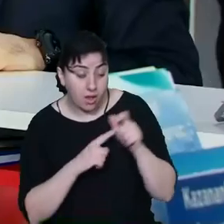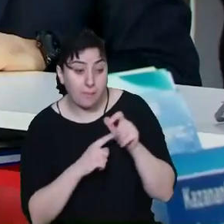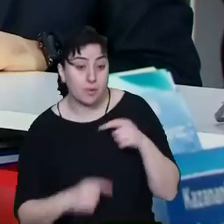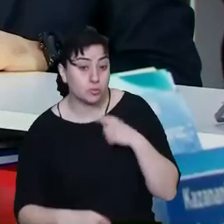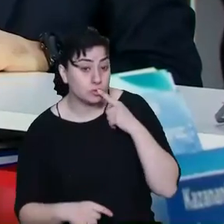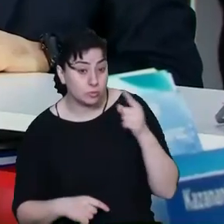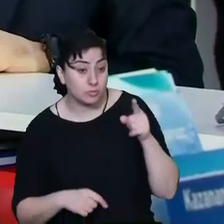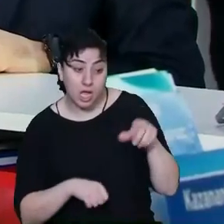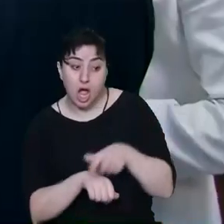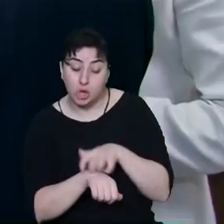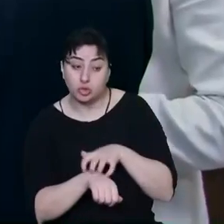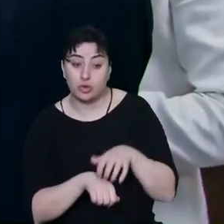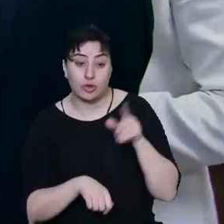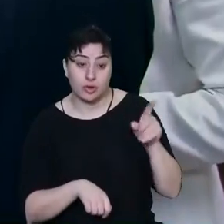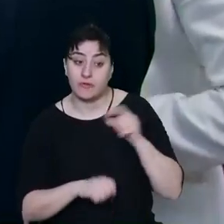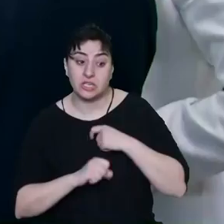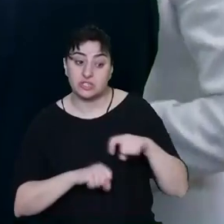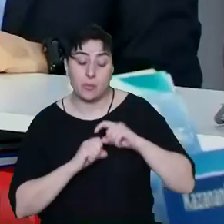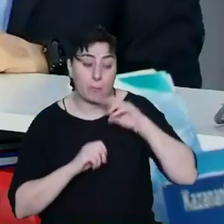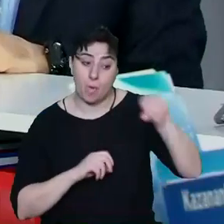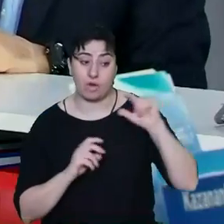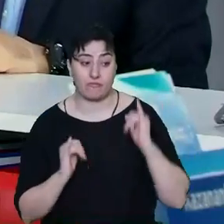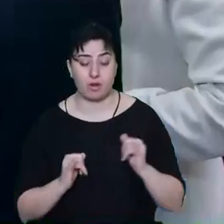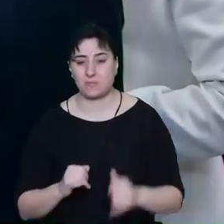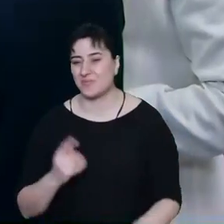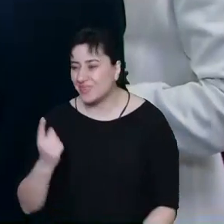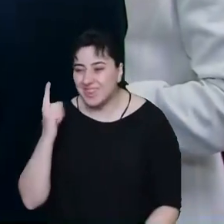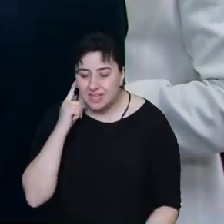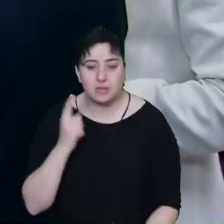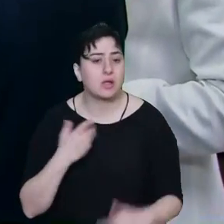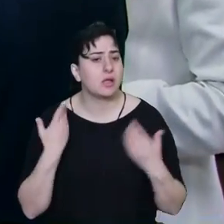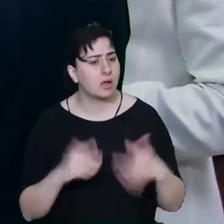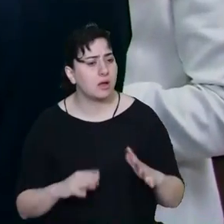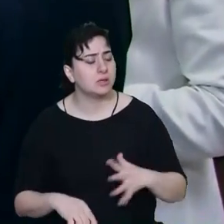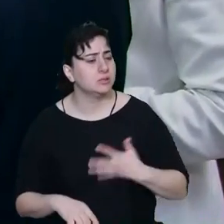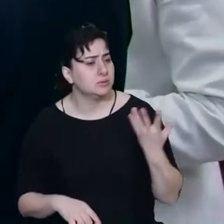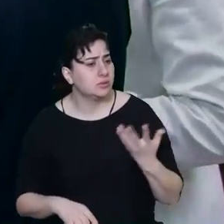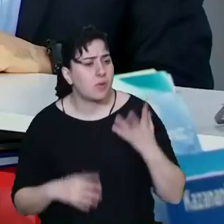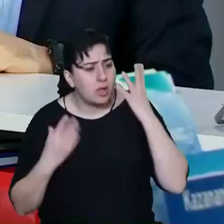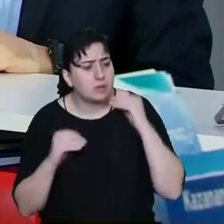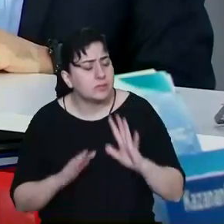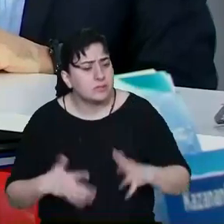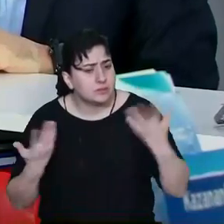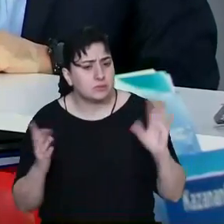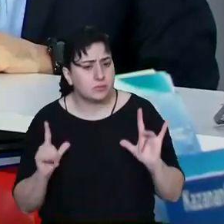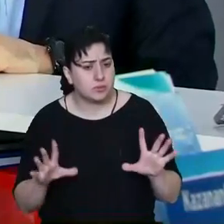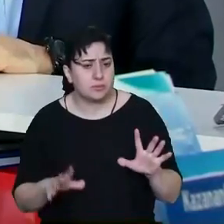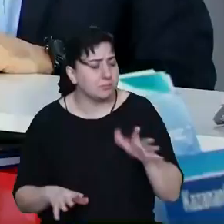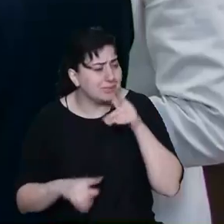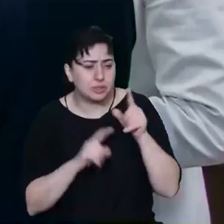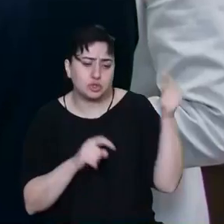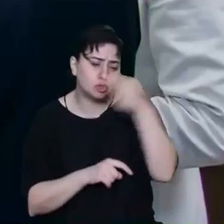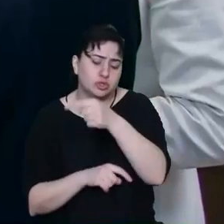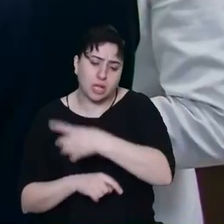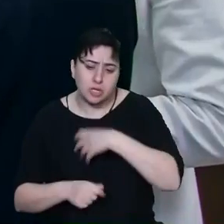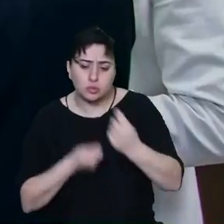net söylüyorum bak, kaşınıyorsun oğlum, bak sonunda sana patlayacağım ha. Bir dinlesen. Ya oğlum dinlemek istemiyorum ya, niye anlamıyorsun? Bilmeceyi sana